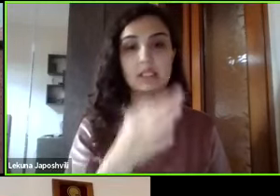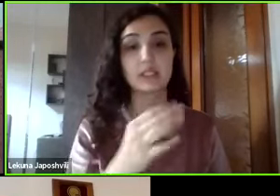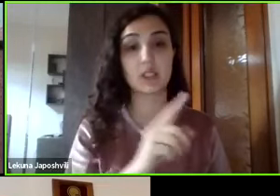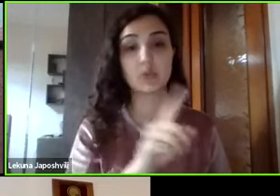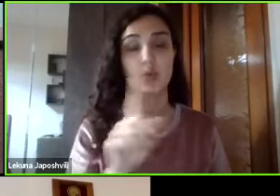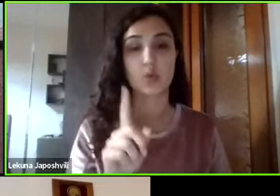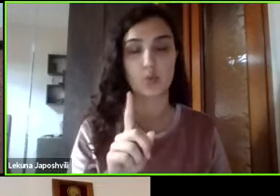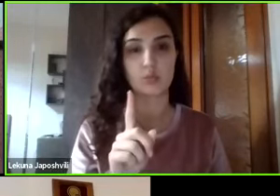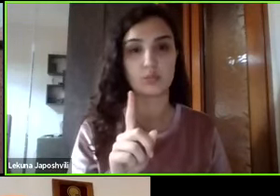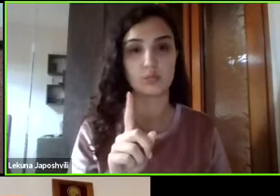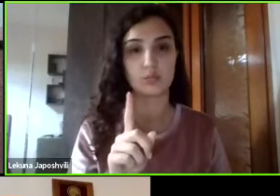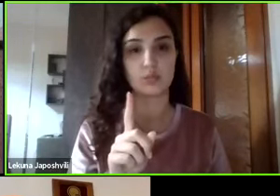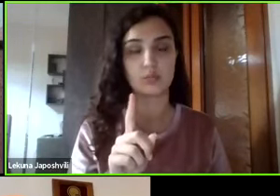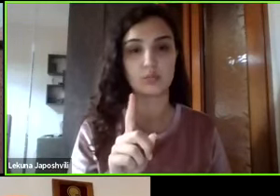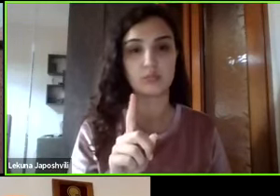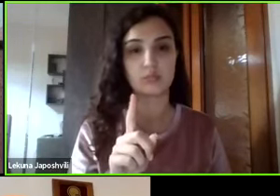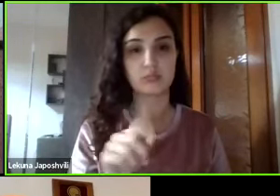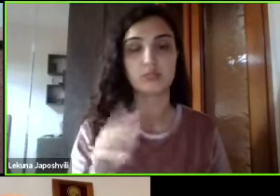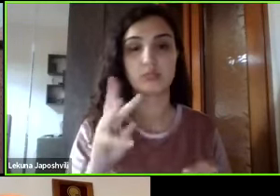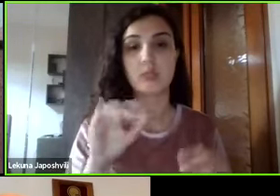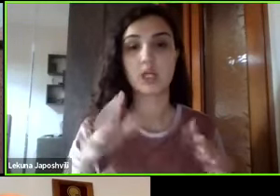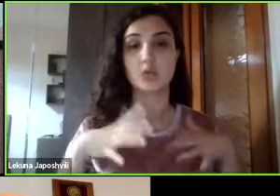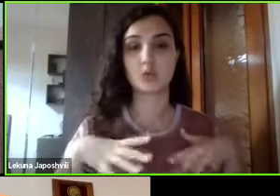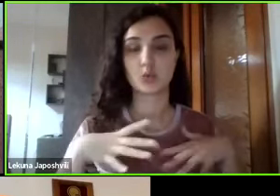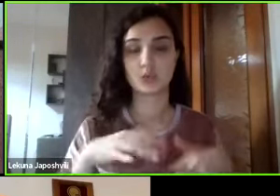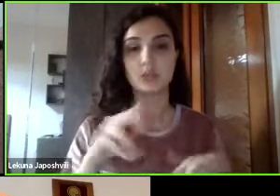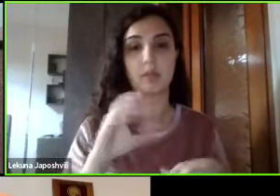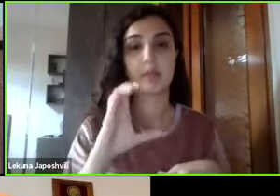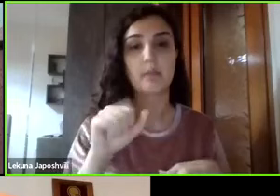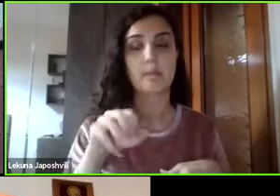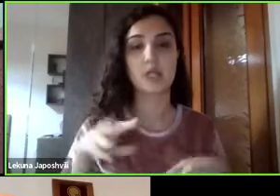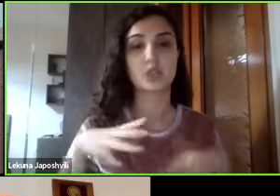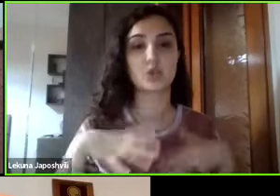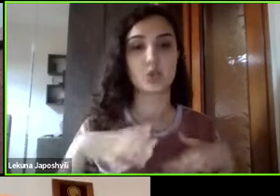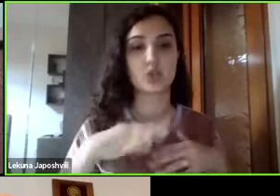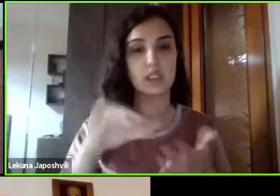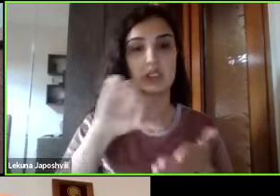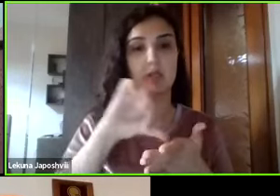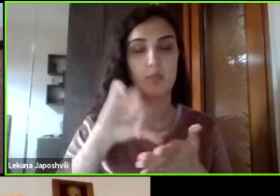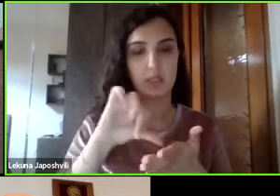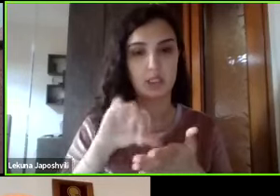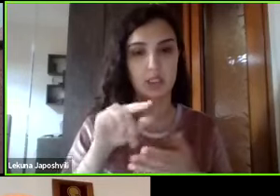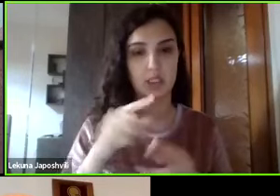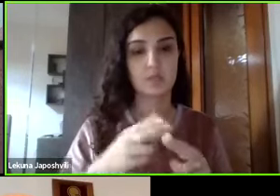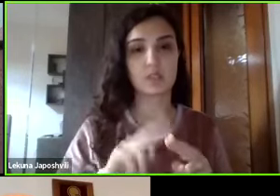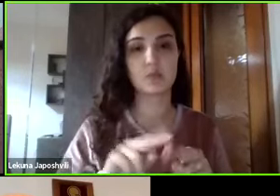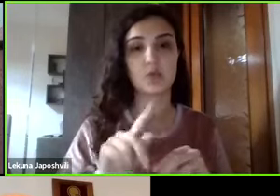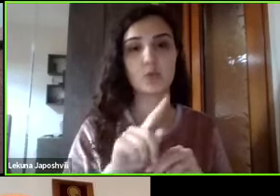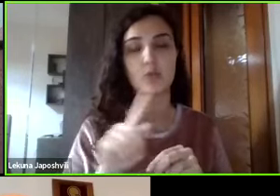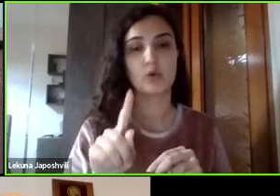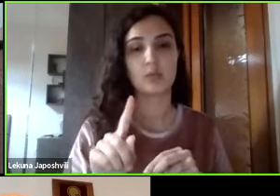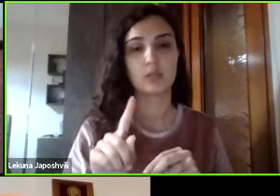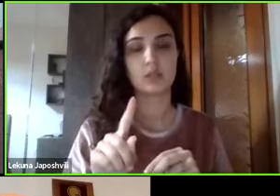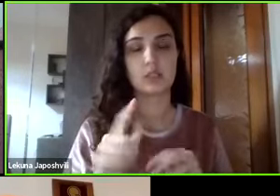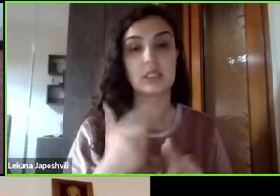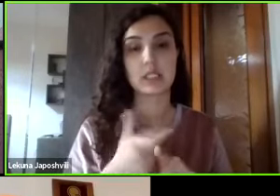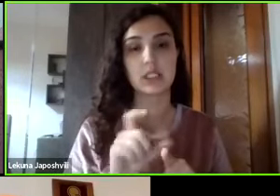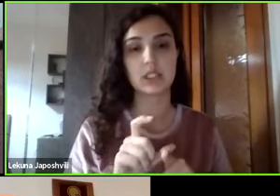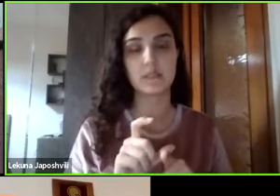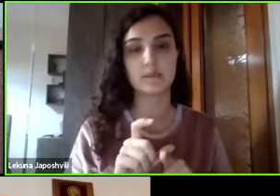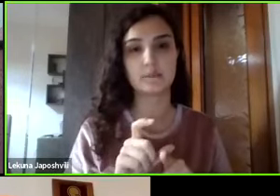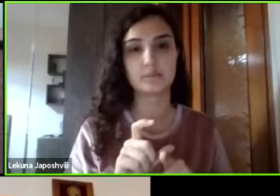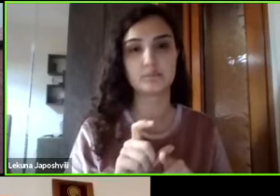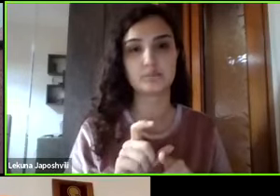რომ მინდა მადლობა მაგჯორჯიას და მაგჯორჯიას წარმომადგენლებს, ვინაიდან ძალიან